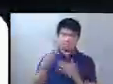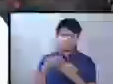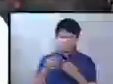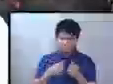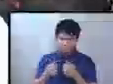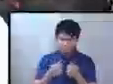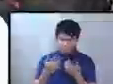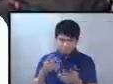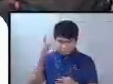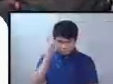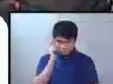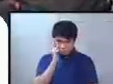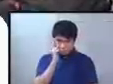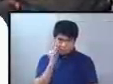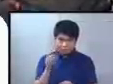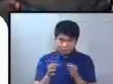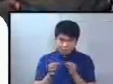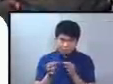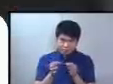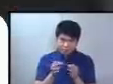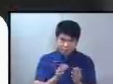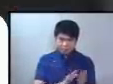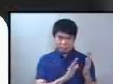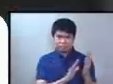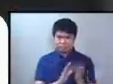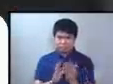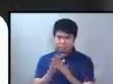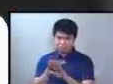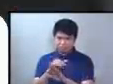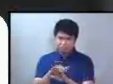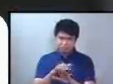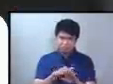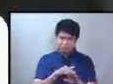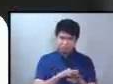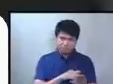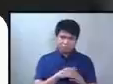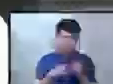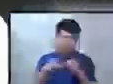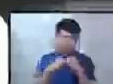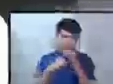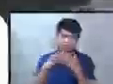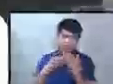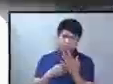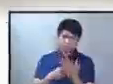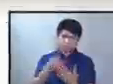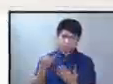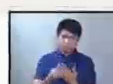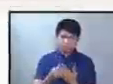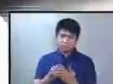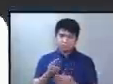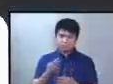Duterte. Paliwanag niya, bagamat lumutang ang mga sinasabing mabagal na usad ng mga infrastructure project sa ilalim ng